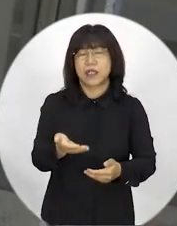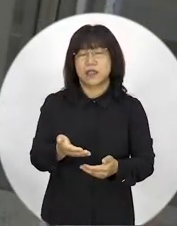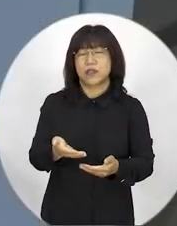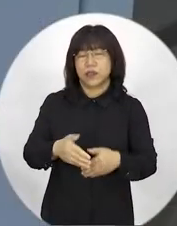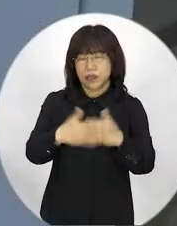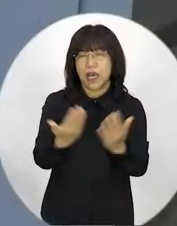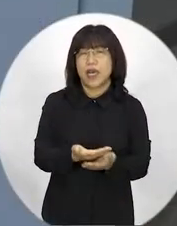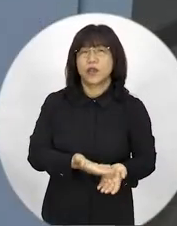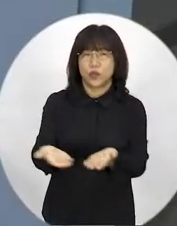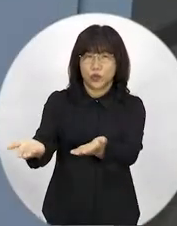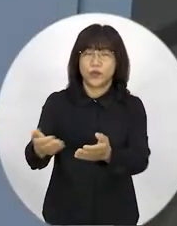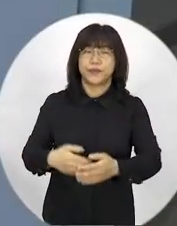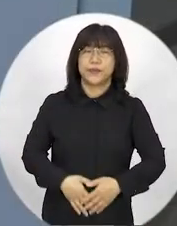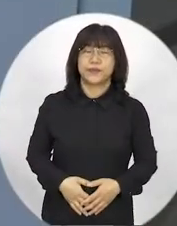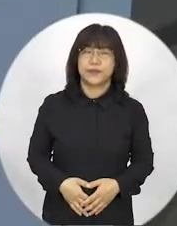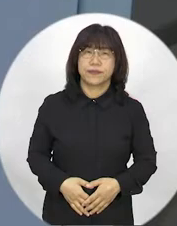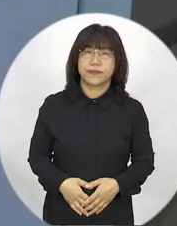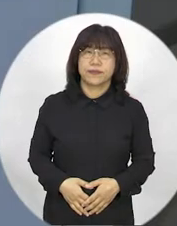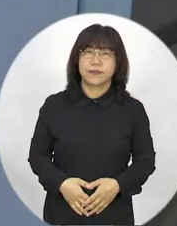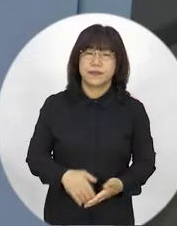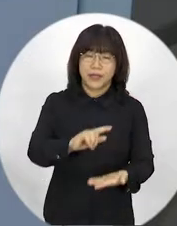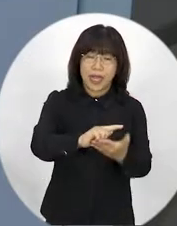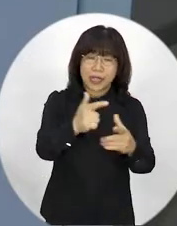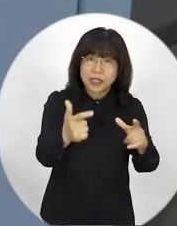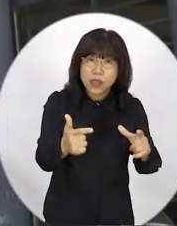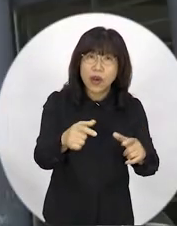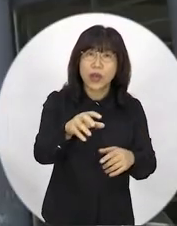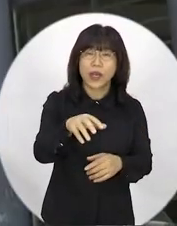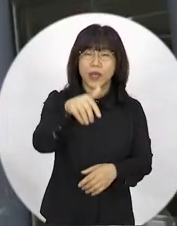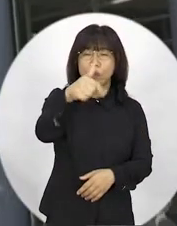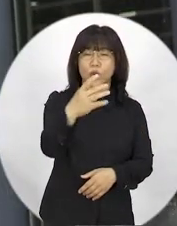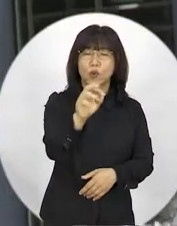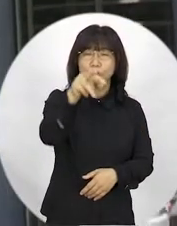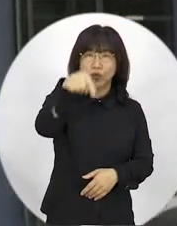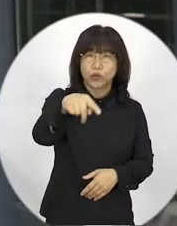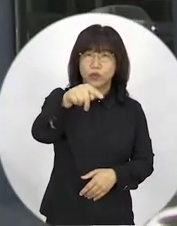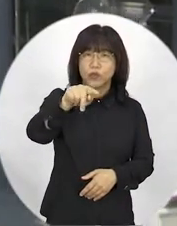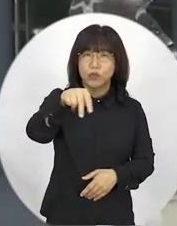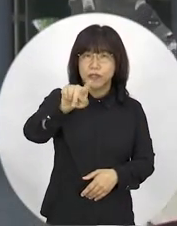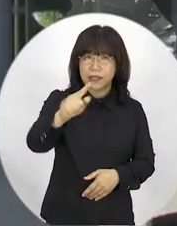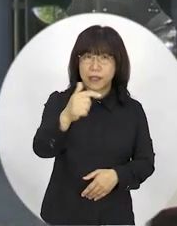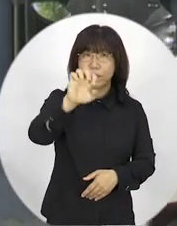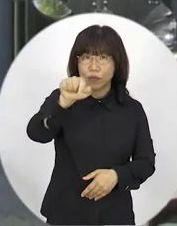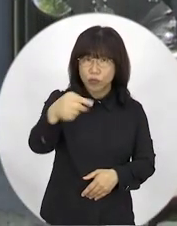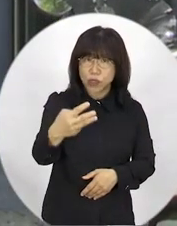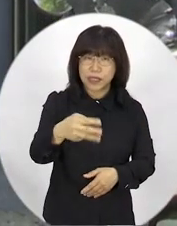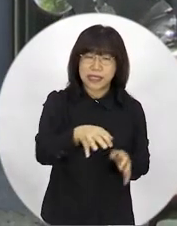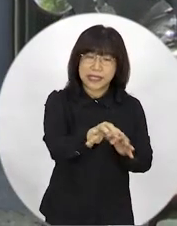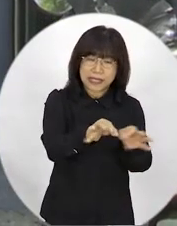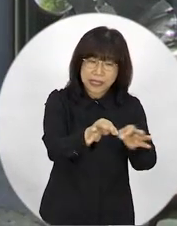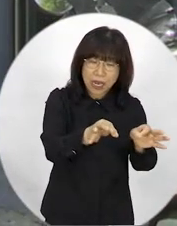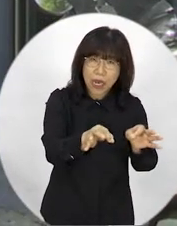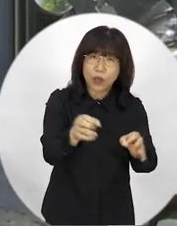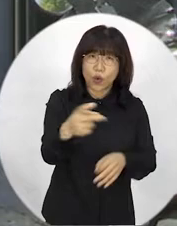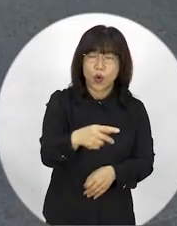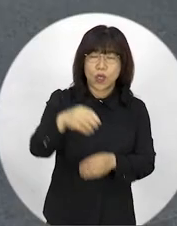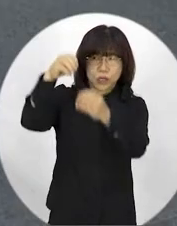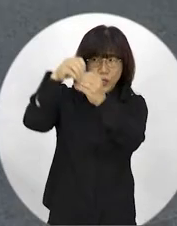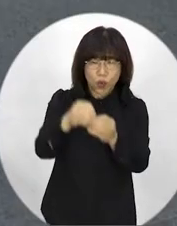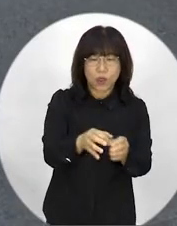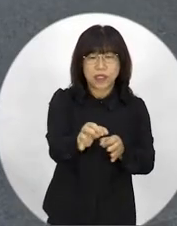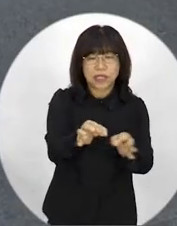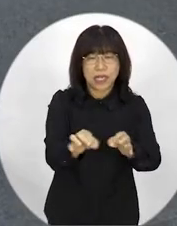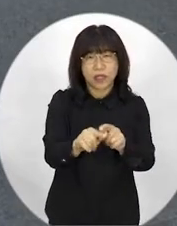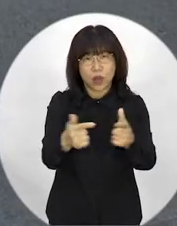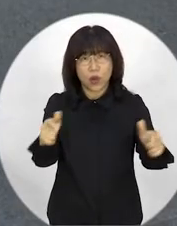무상으로 공급합니다 한편 강서구는 강서 농수산물시장 외에도 전통시장 대형마트 등 수요처를